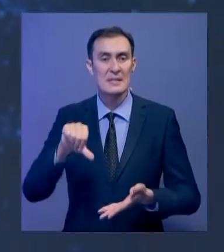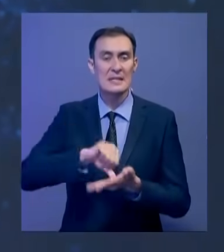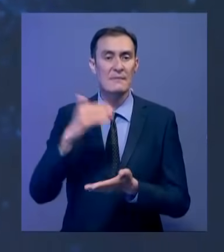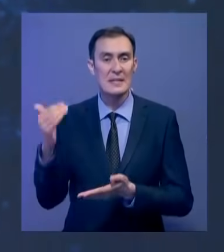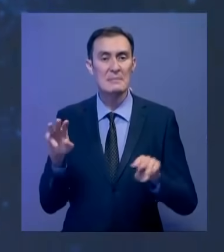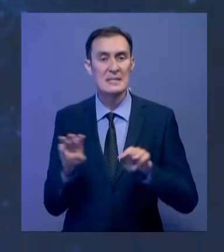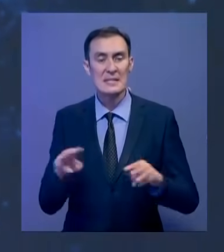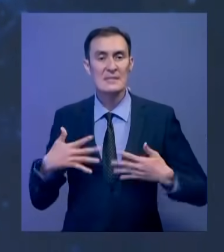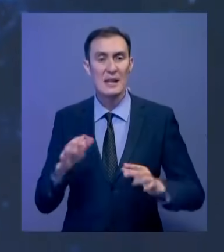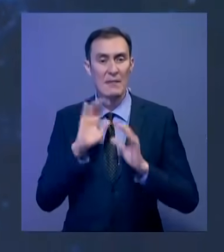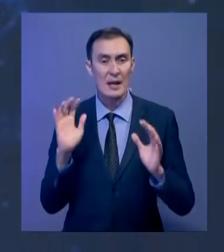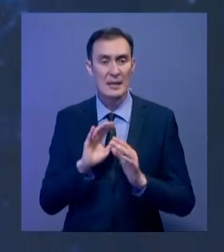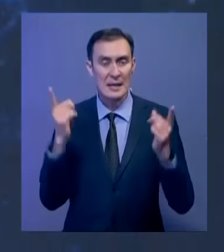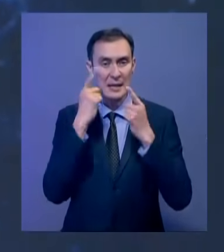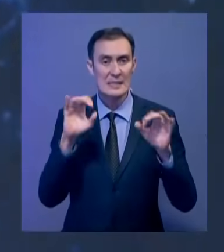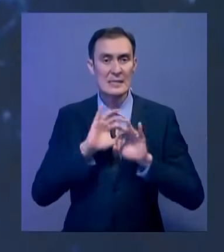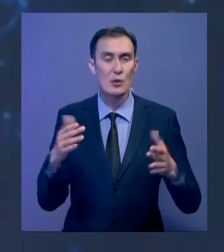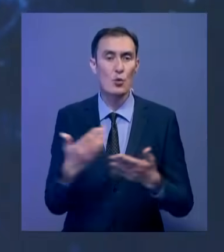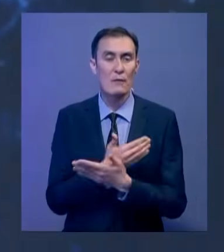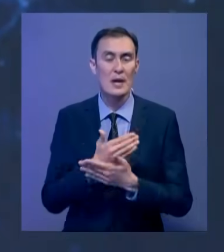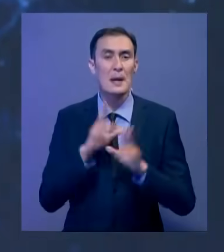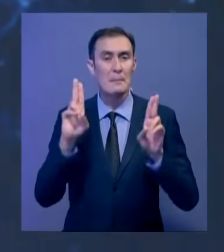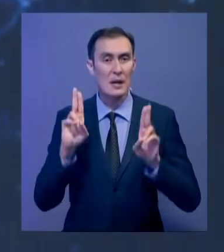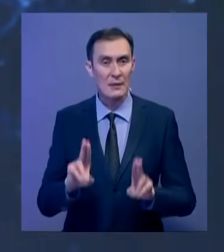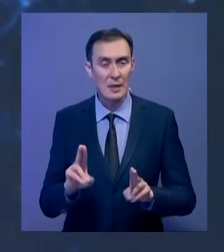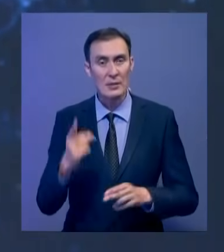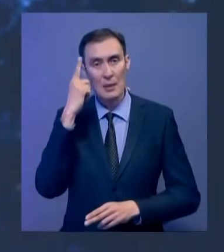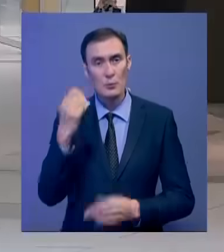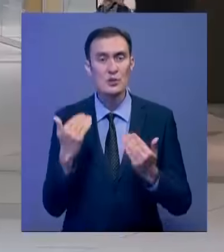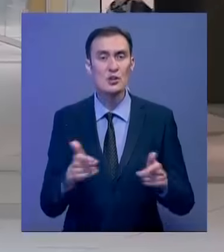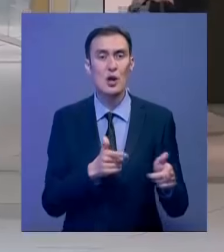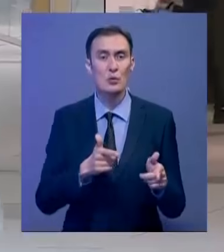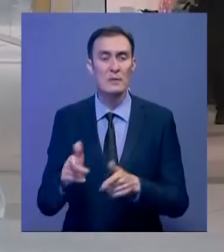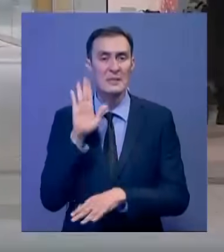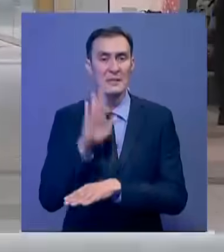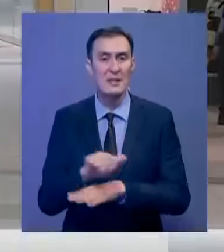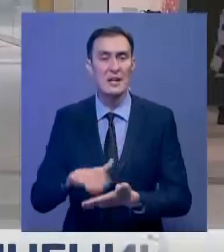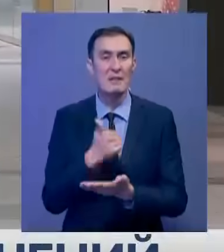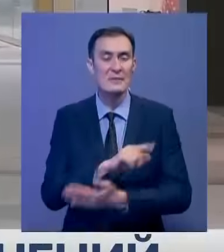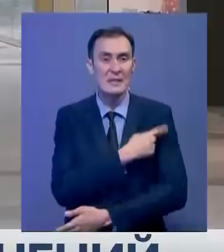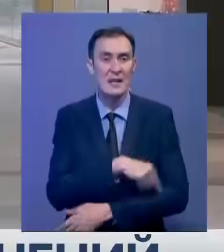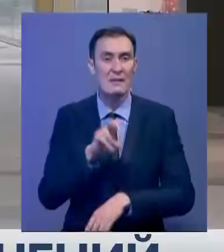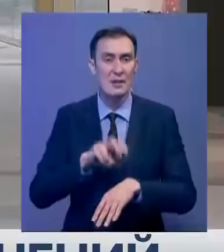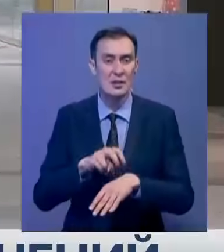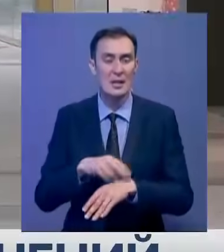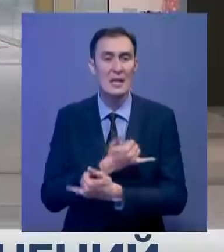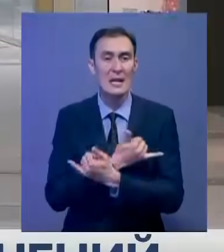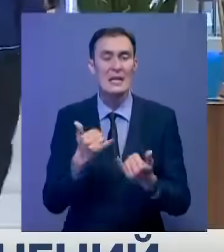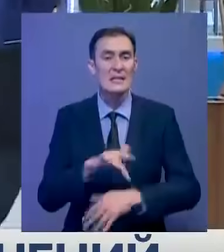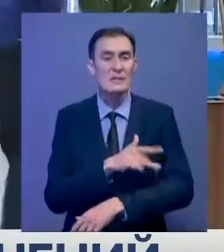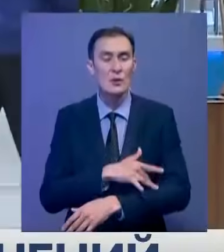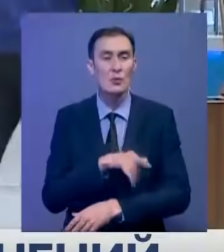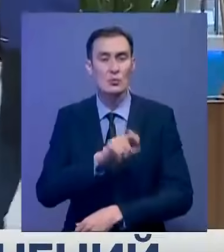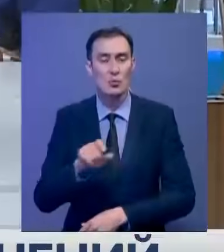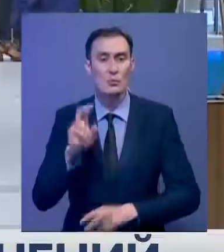представители Министерства здравоохранения разъяснили новые ограничения. Напомню, сейчас готовят постановление главного санитарного врача для работников сферы